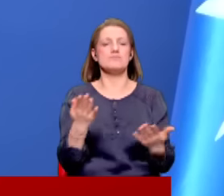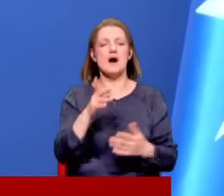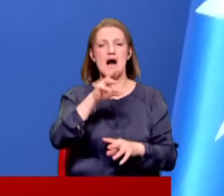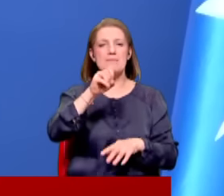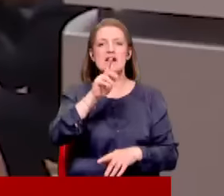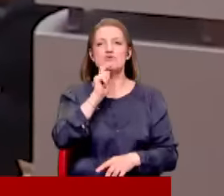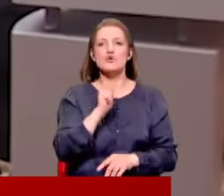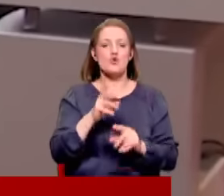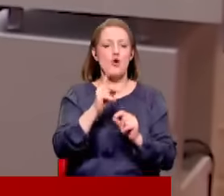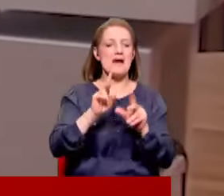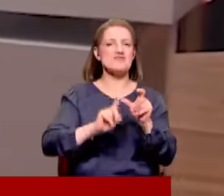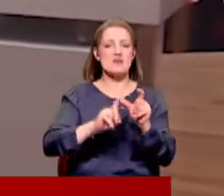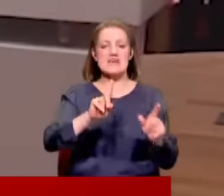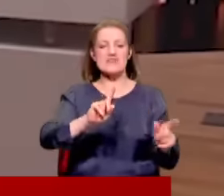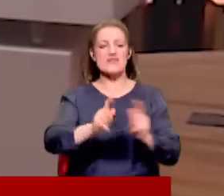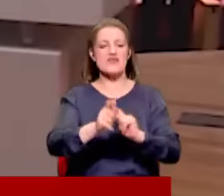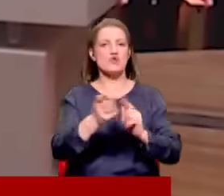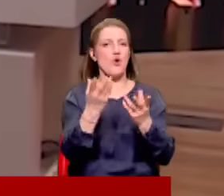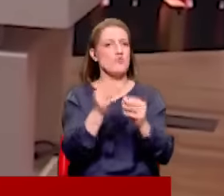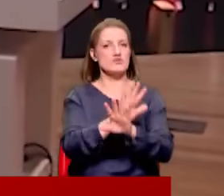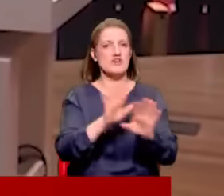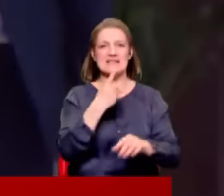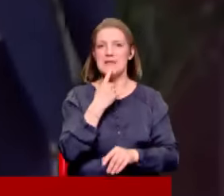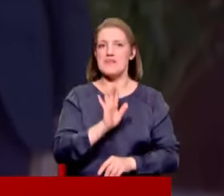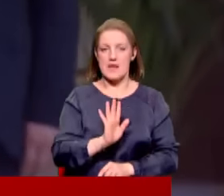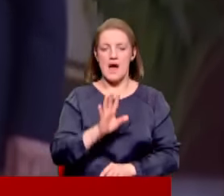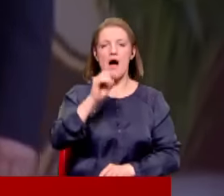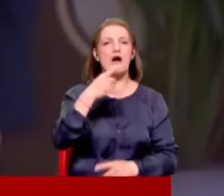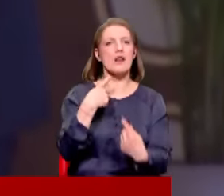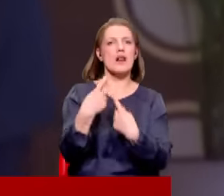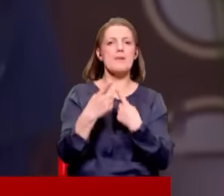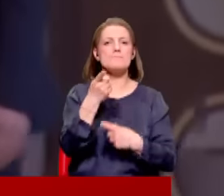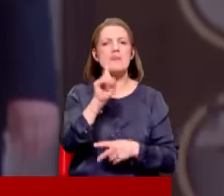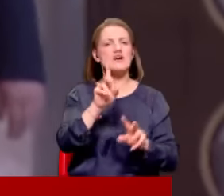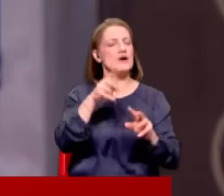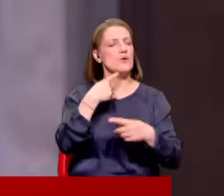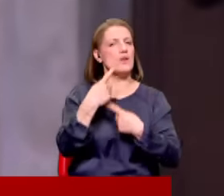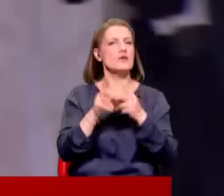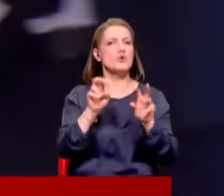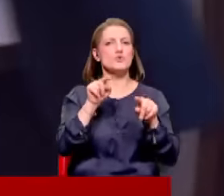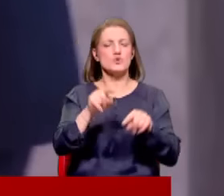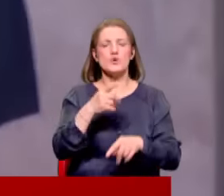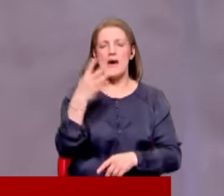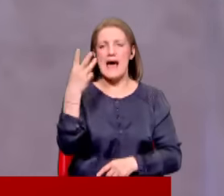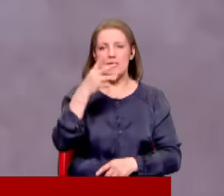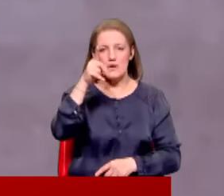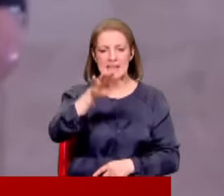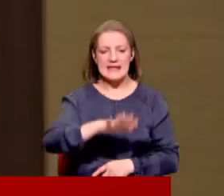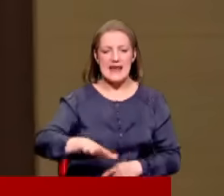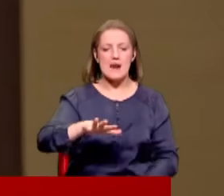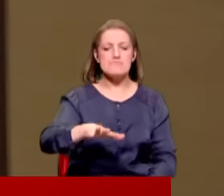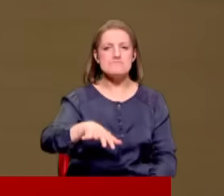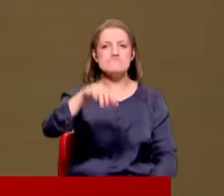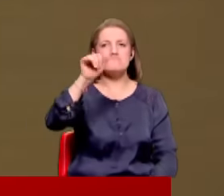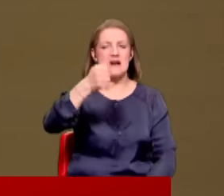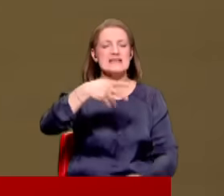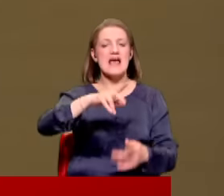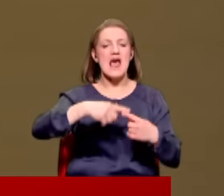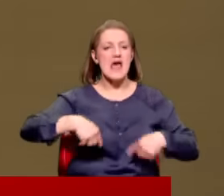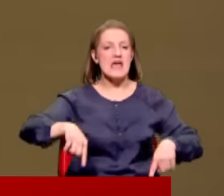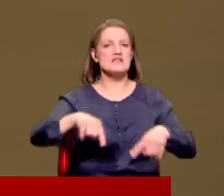sözcüsü Ömer Çelik bir değişiklik olmayacak demedi. Ankara'da konuşulan bir başka iddiaysa Erdoğan'ın genel merkezdeki kurmay